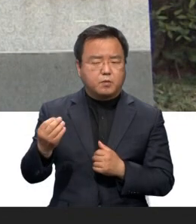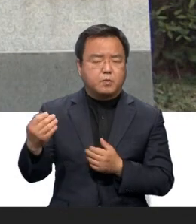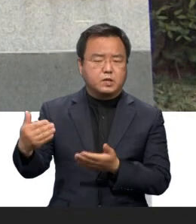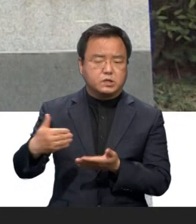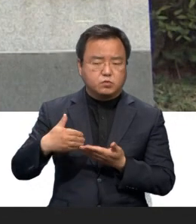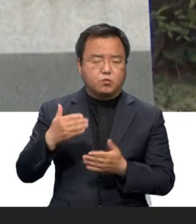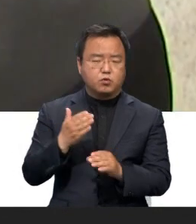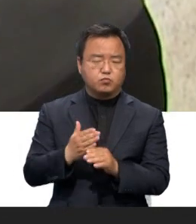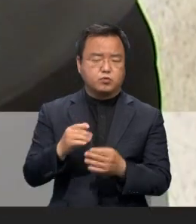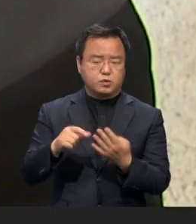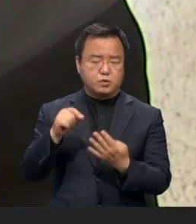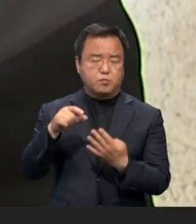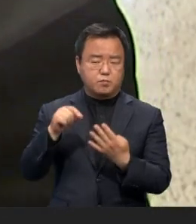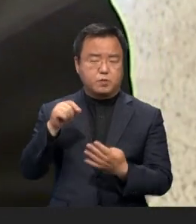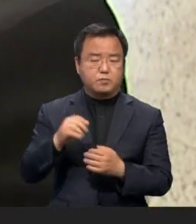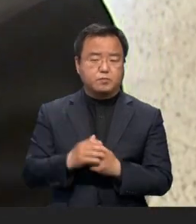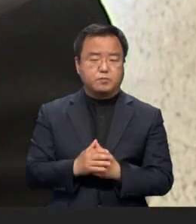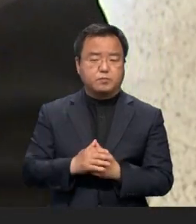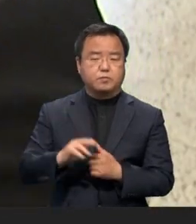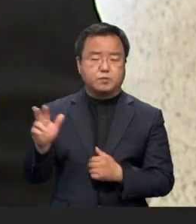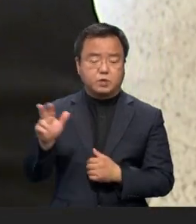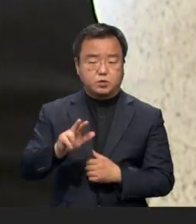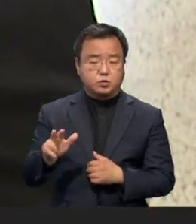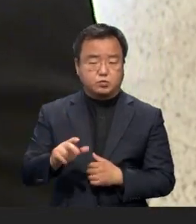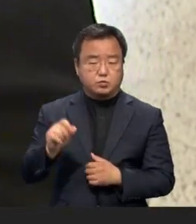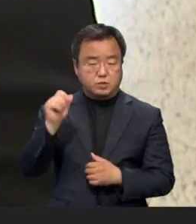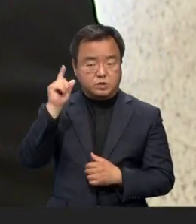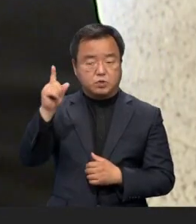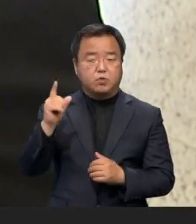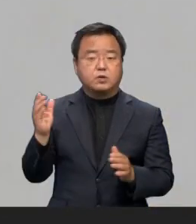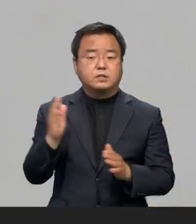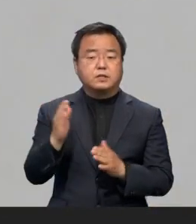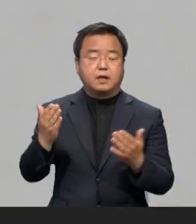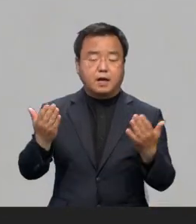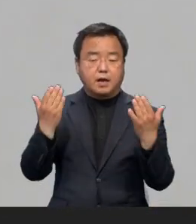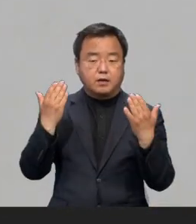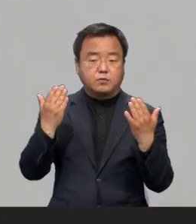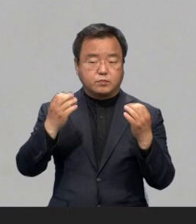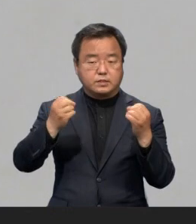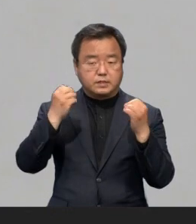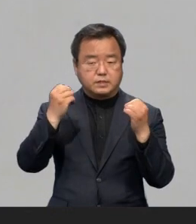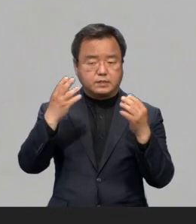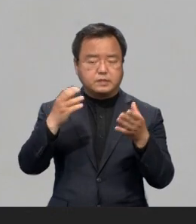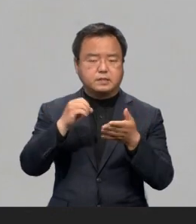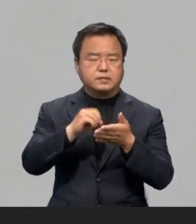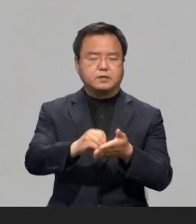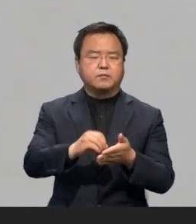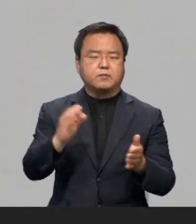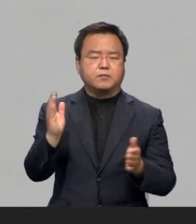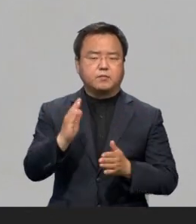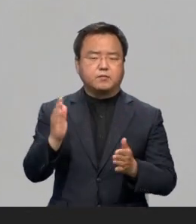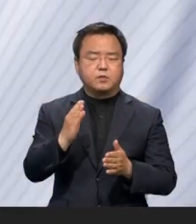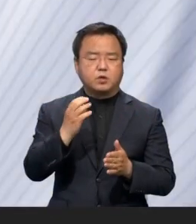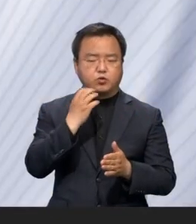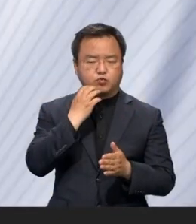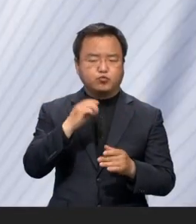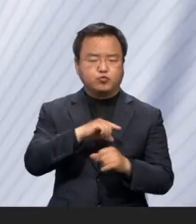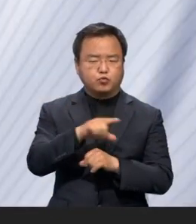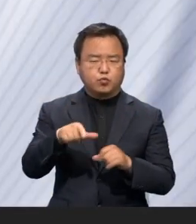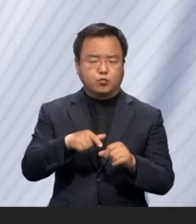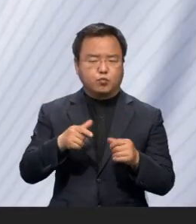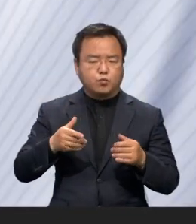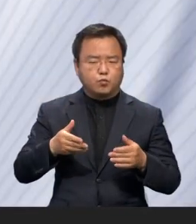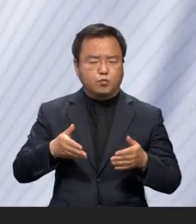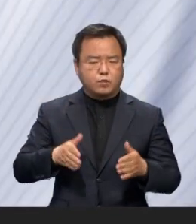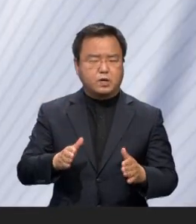거라고요 전국 영작 요 신입생들의 수도권 쏠림 현상이 올해도 여전한 것으로 나타났습니다 올해